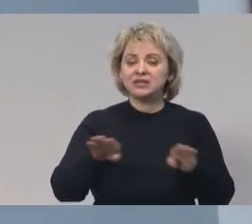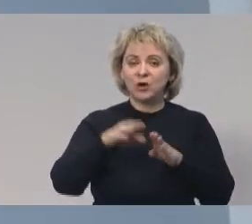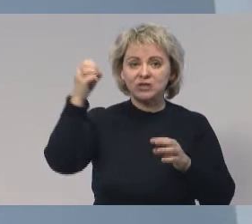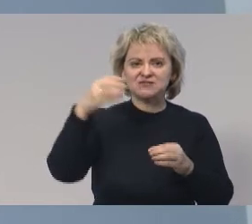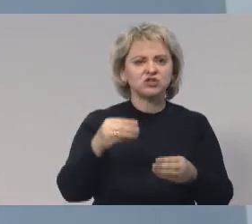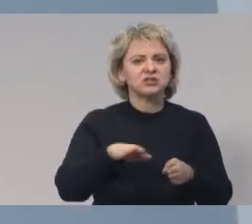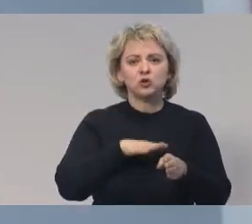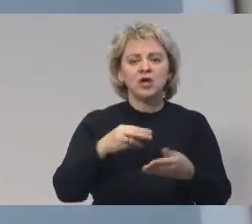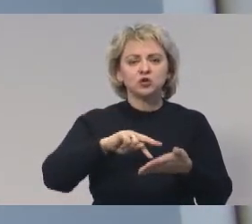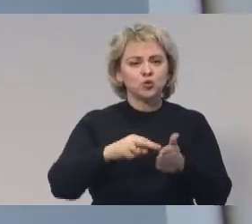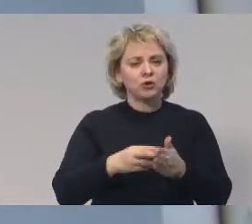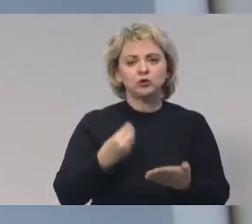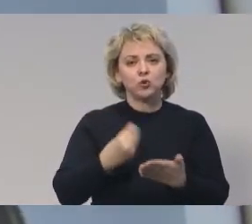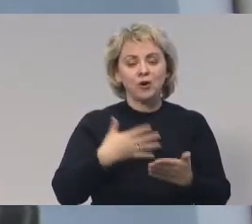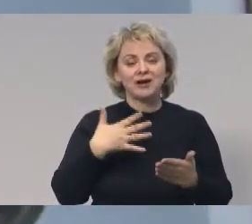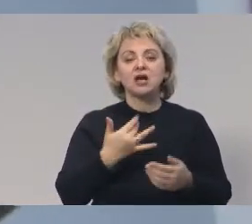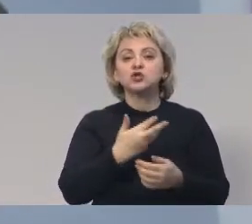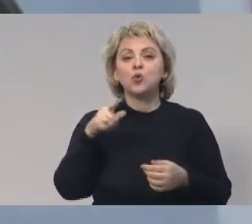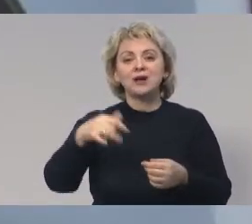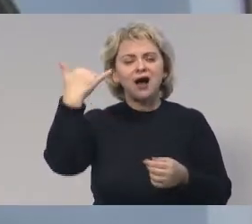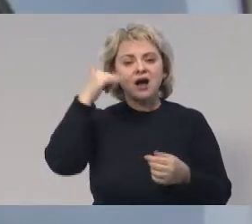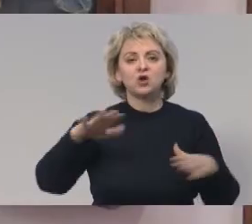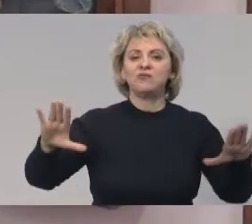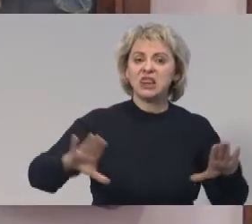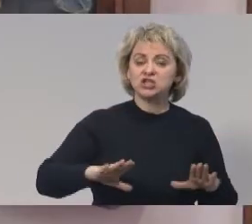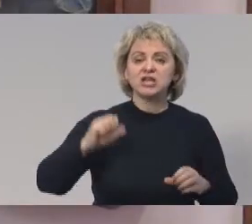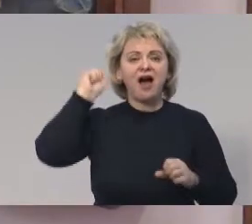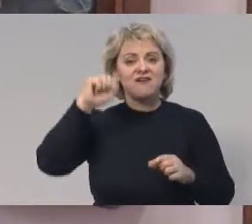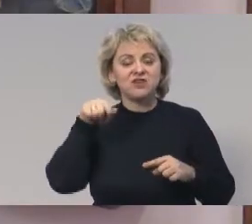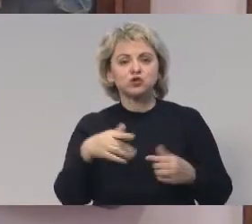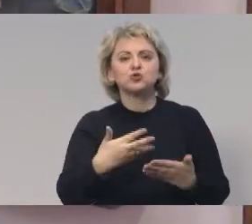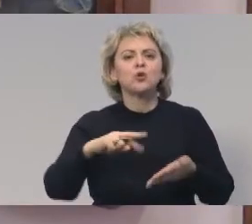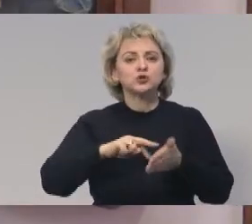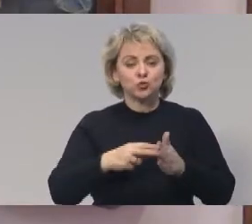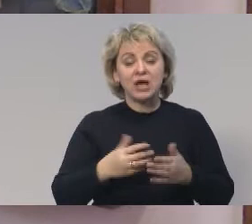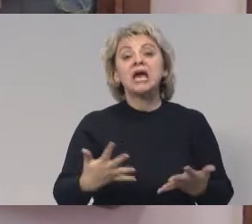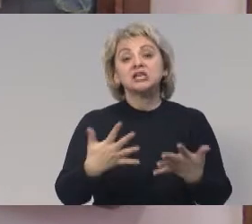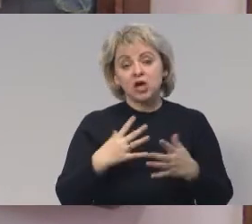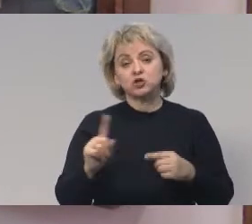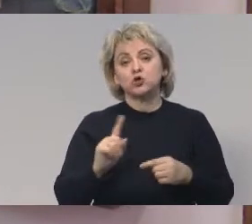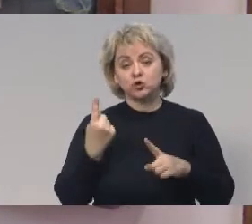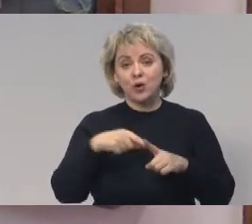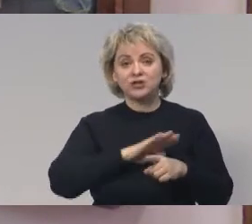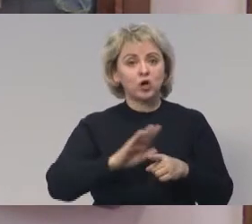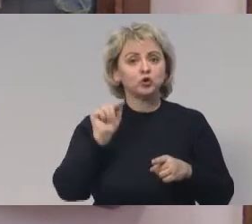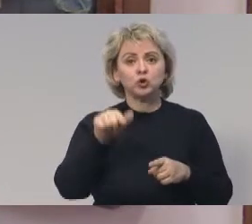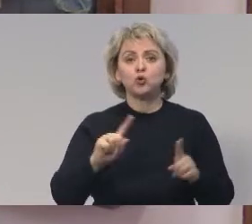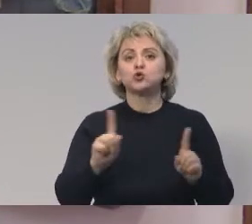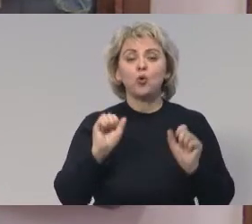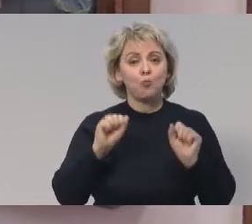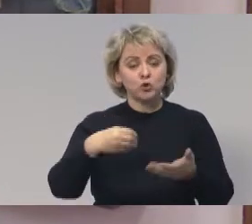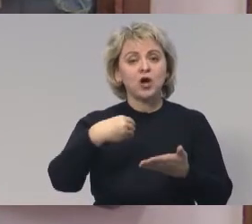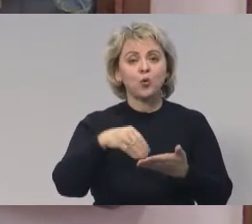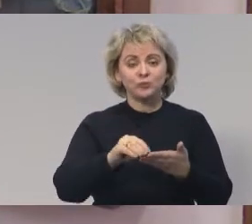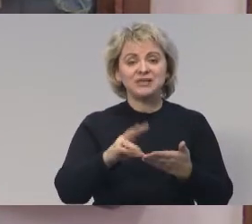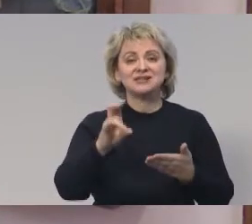освещение целое состояние. Сколько коров там или лошадей, или овец она стоила? Ну, ясно, что это не то, что можно купить